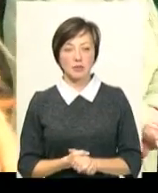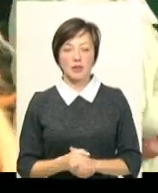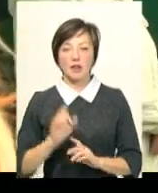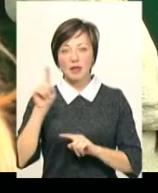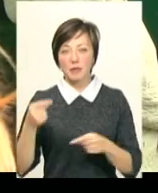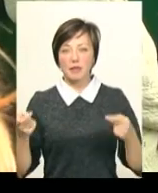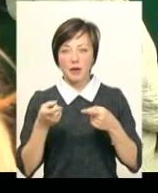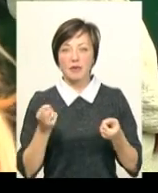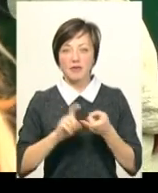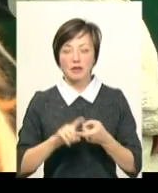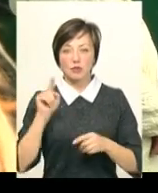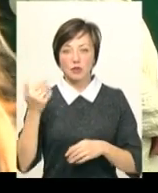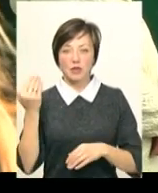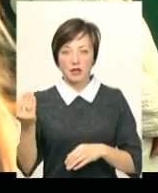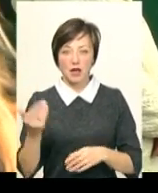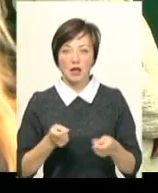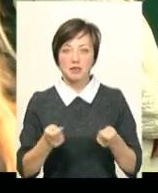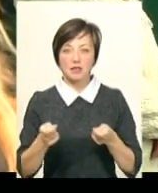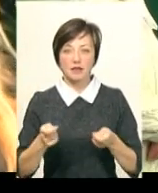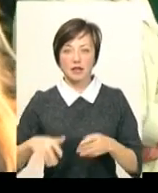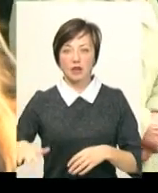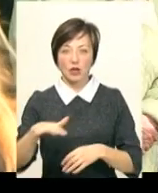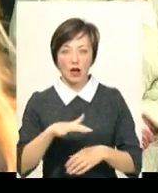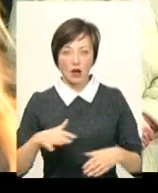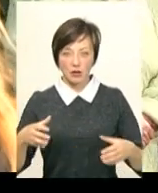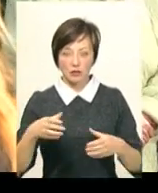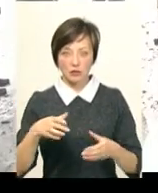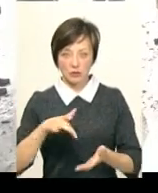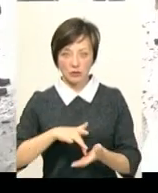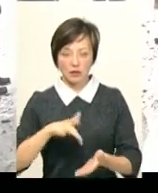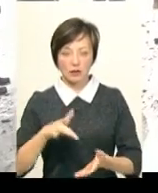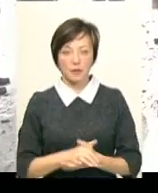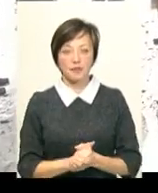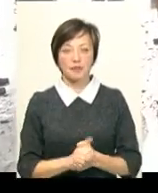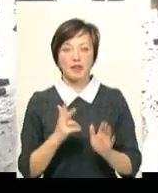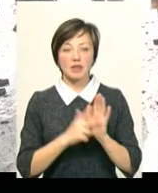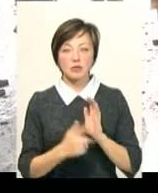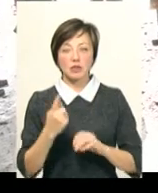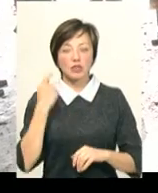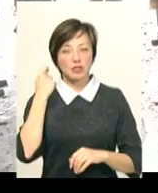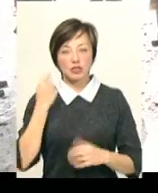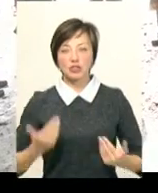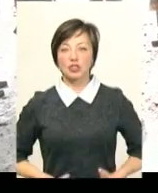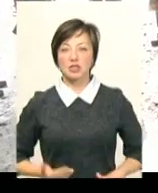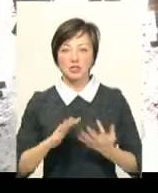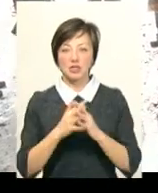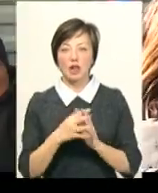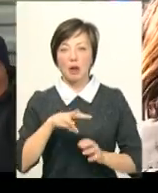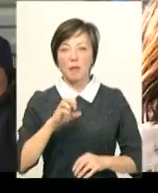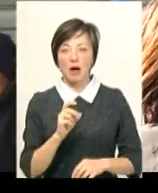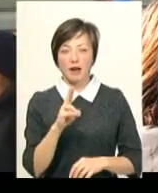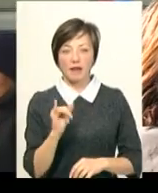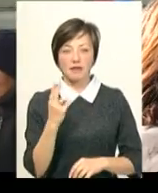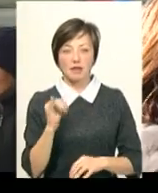бо ми прив'язані туди, як то адміністративно і територіально ми туди прив'язані. 81-річний житель села Марківці Євген